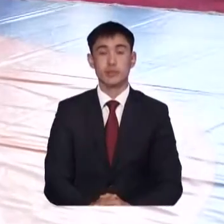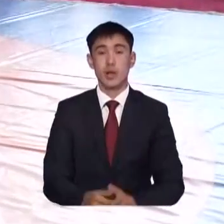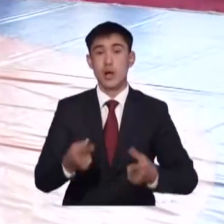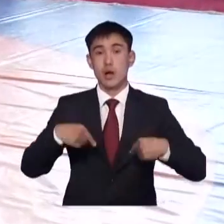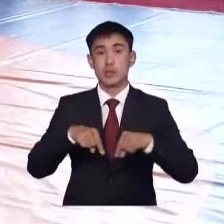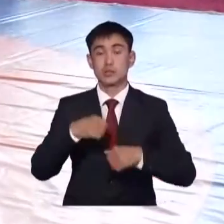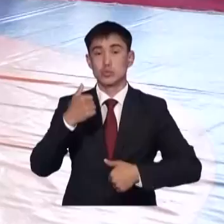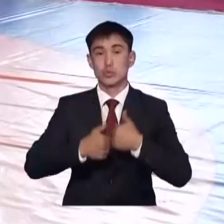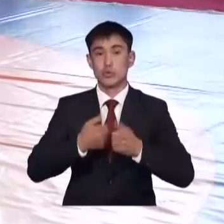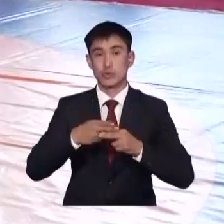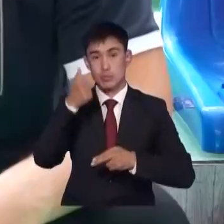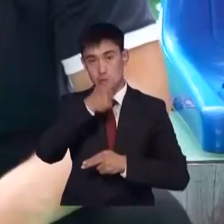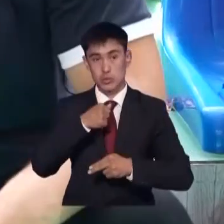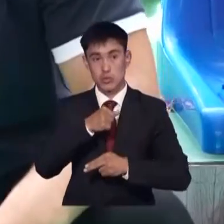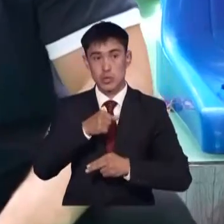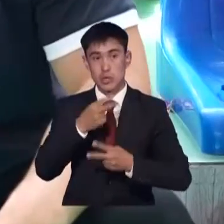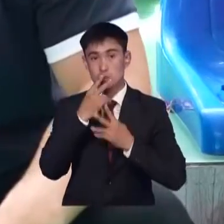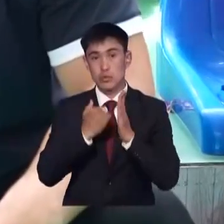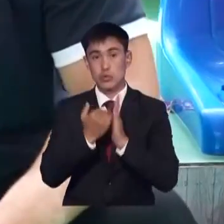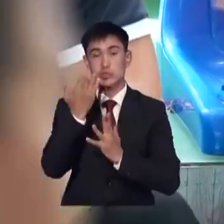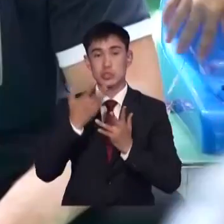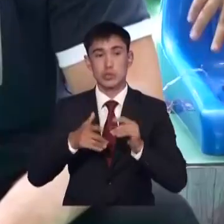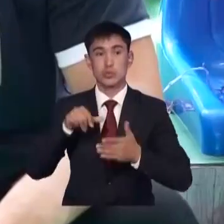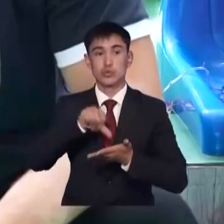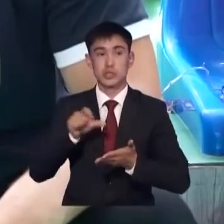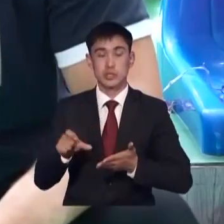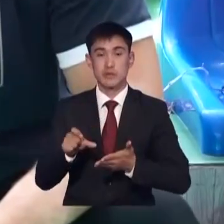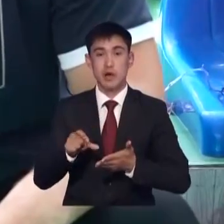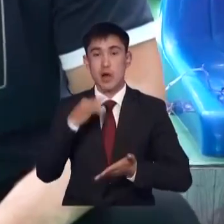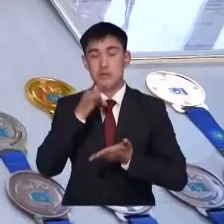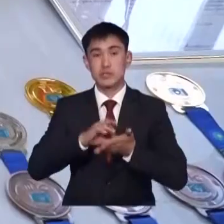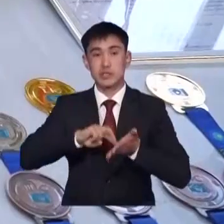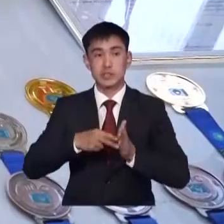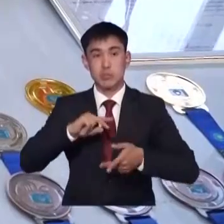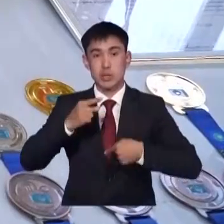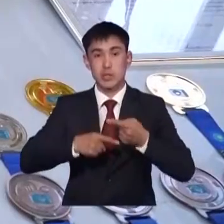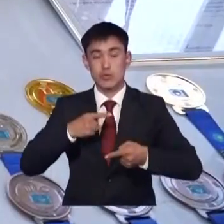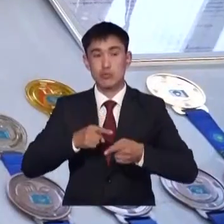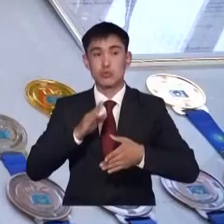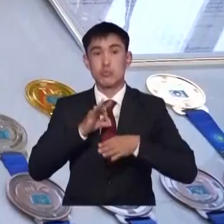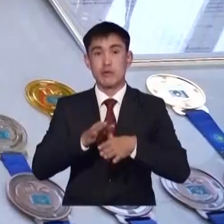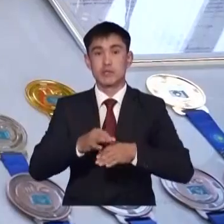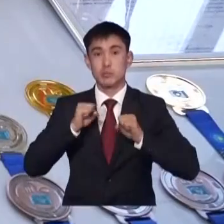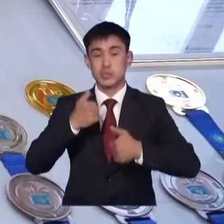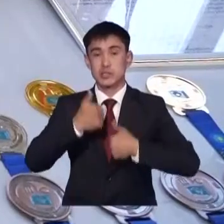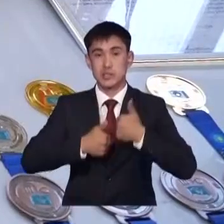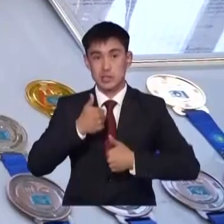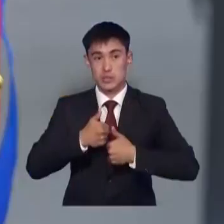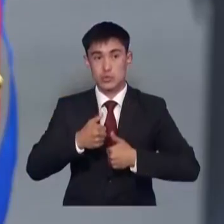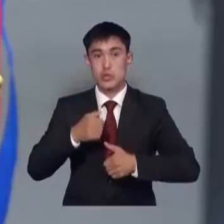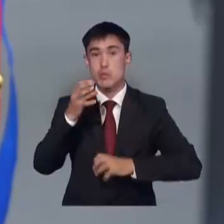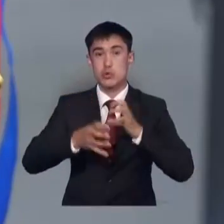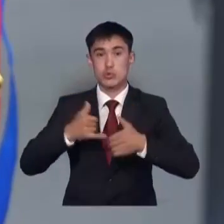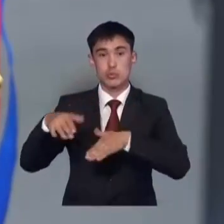организаторов турнира в этом году наблюдается заметный рост числа участников также ответственные лица планируют в будущем провести спортивное состязание уже на